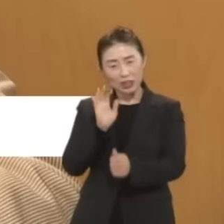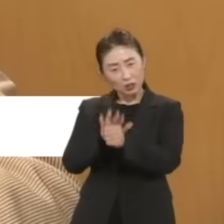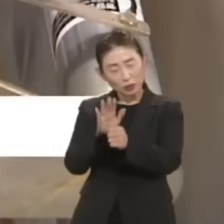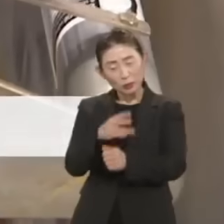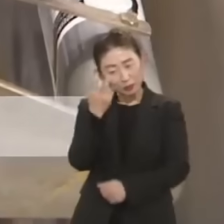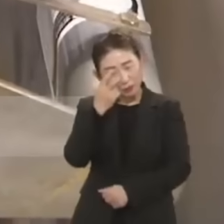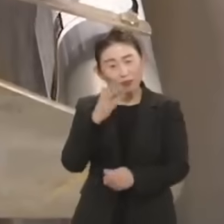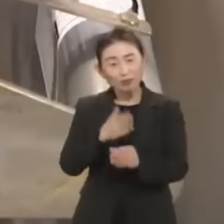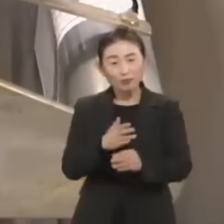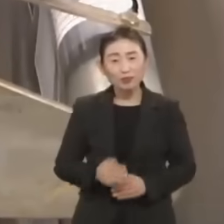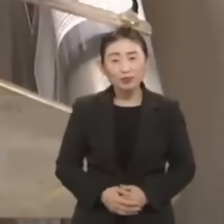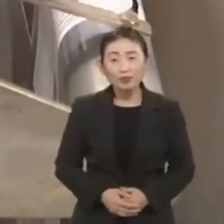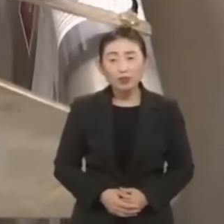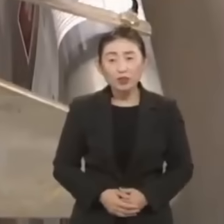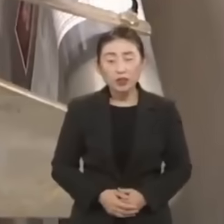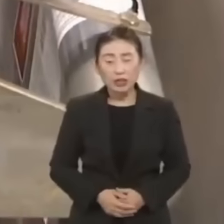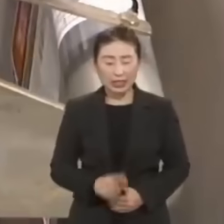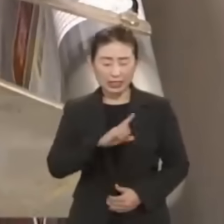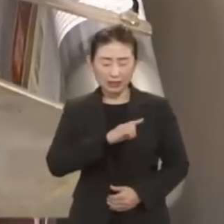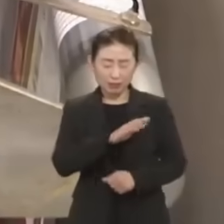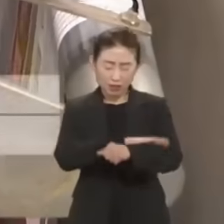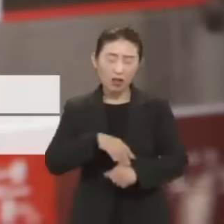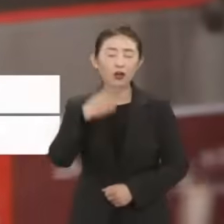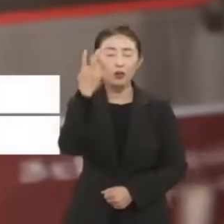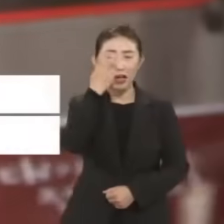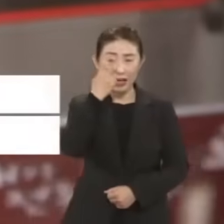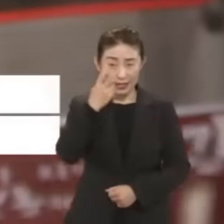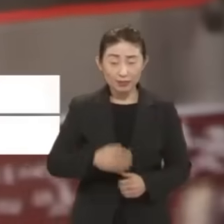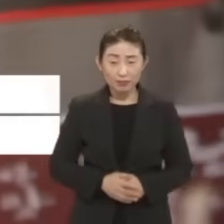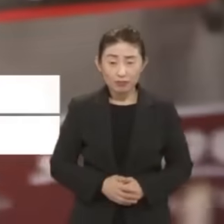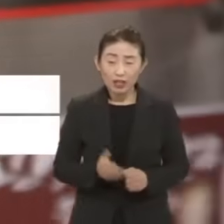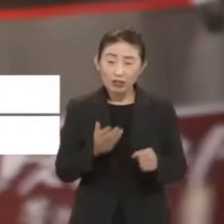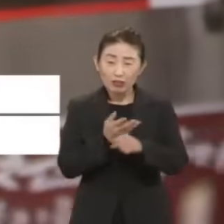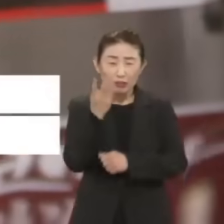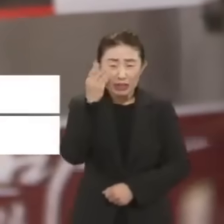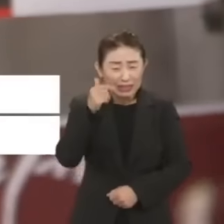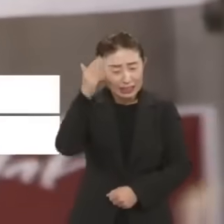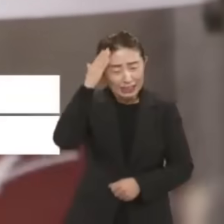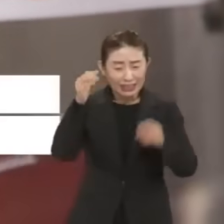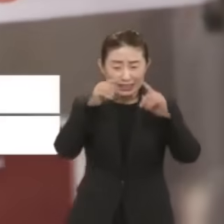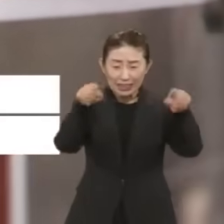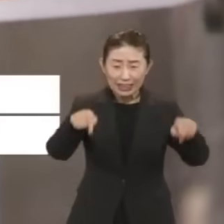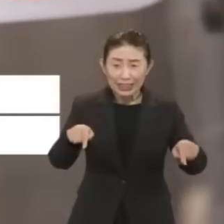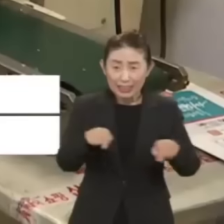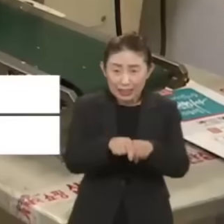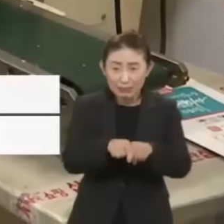검토해가지고. 허술한 브랜드 관리로 충남의 대표 특산물인 광천김이